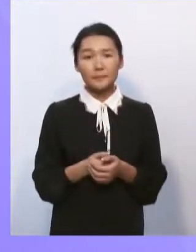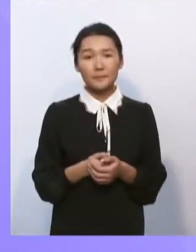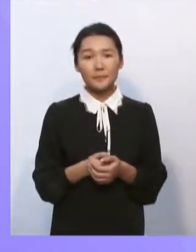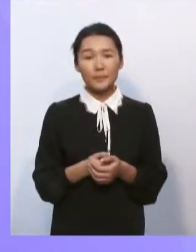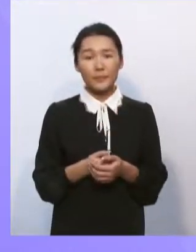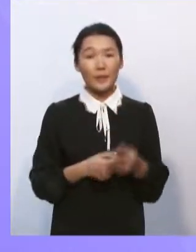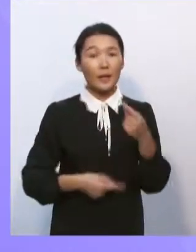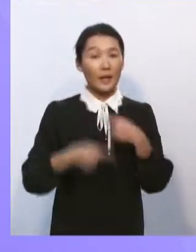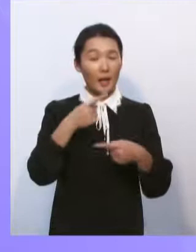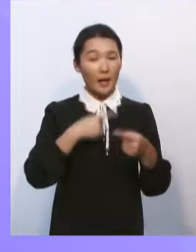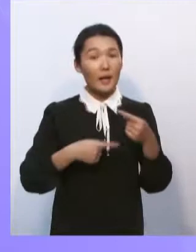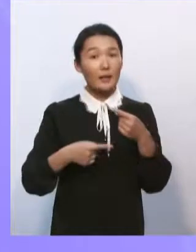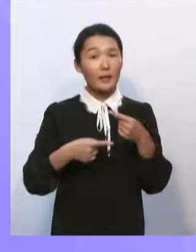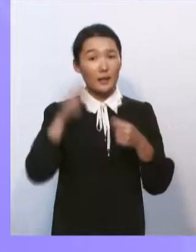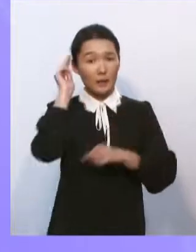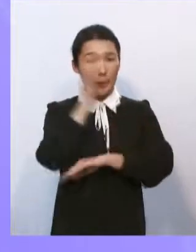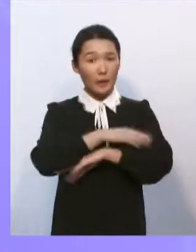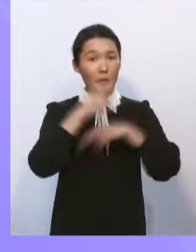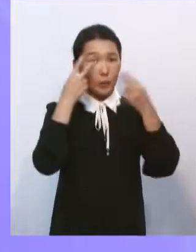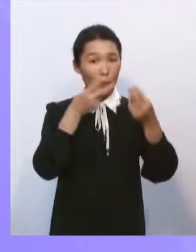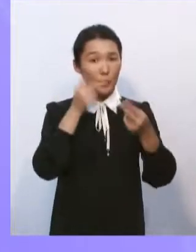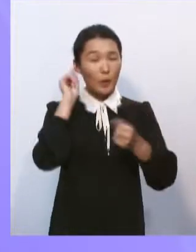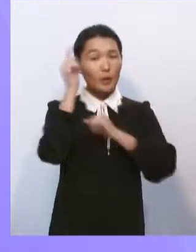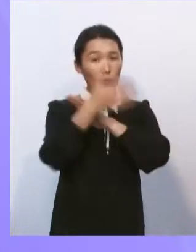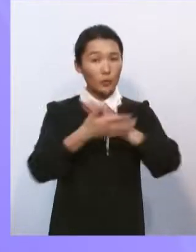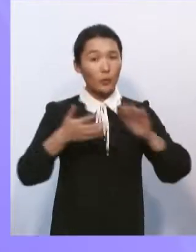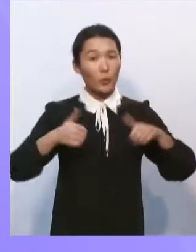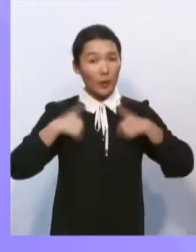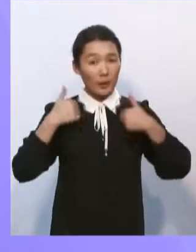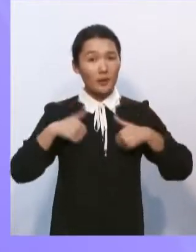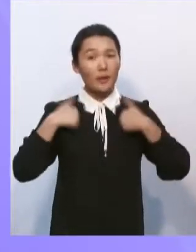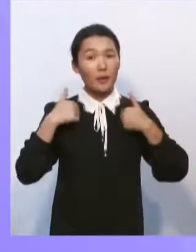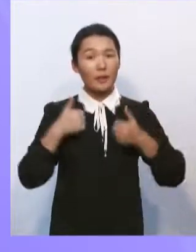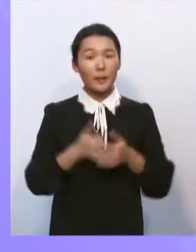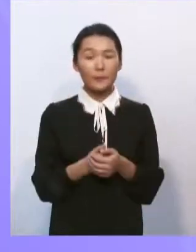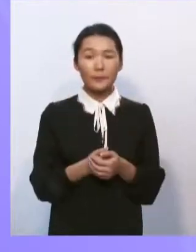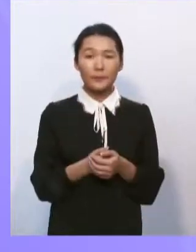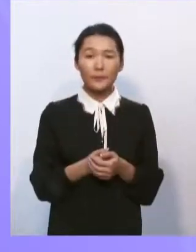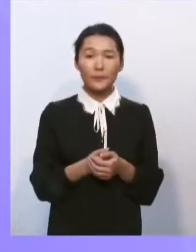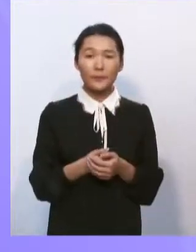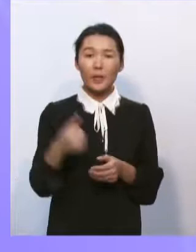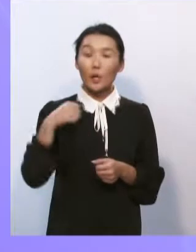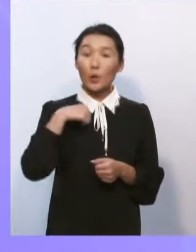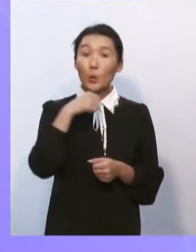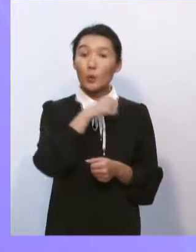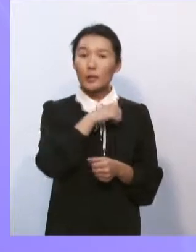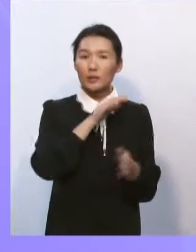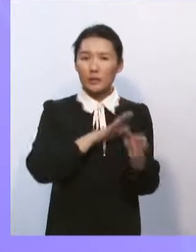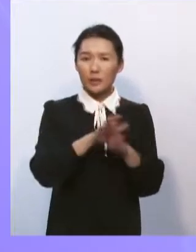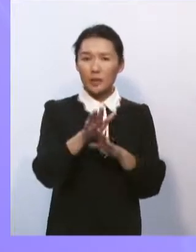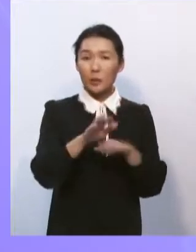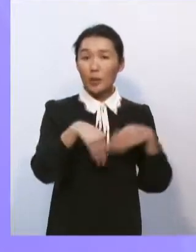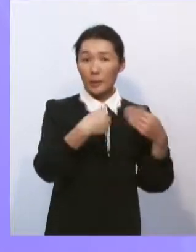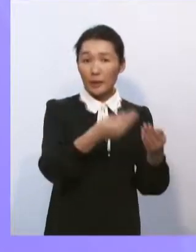Кайрадан сабакты көрүп, түшүнүүгө аракеттенгиле. Ал эми өз алдынча аткарууга